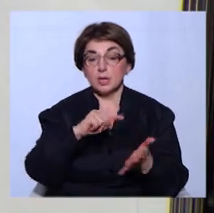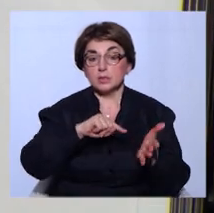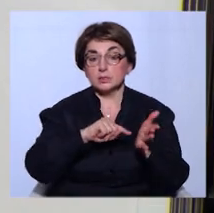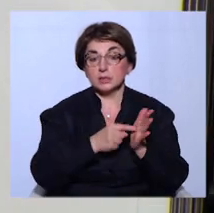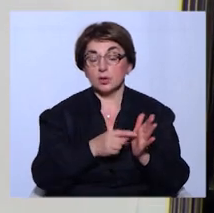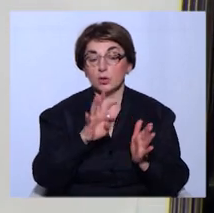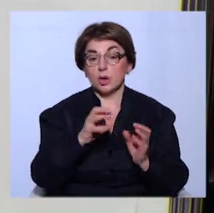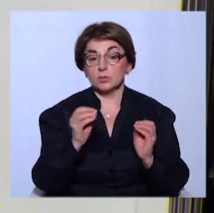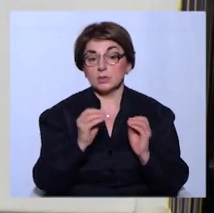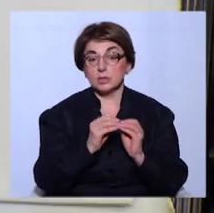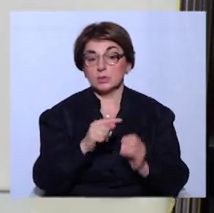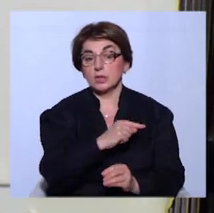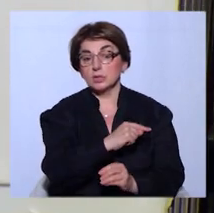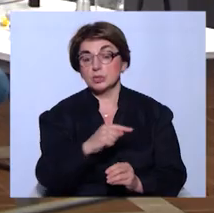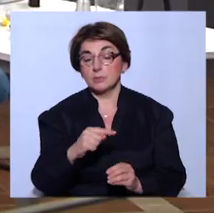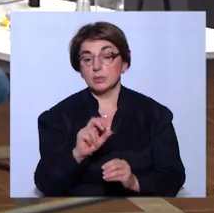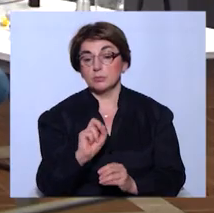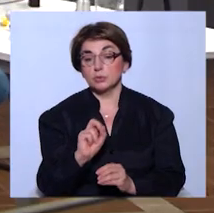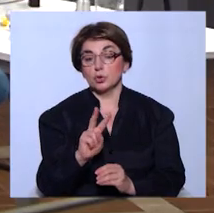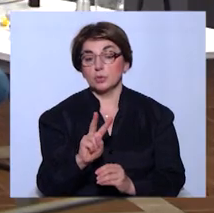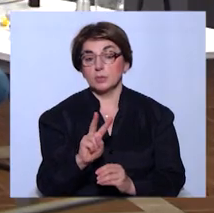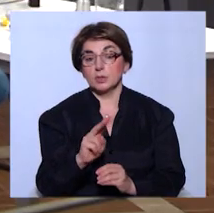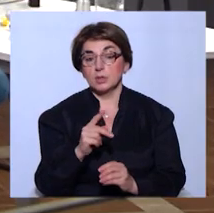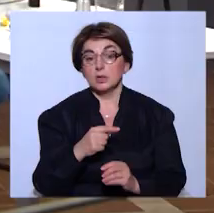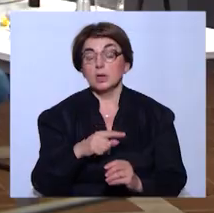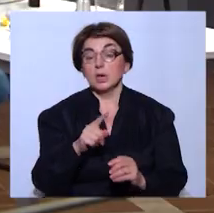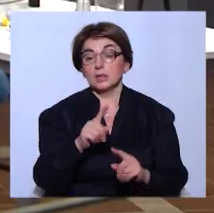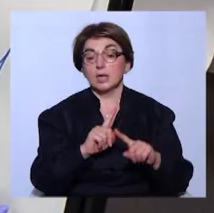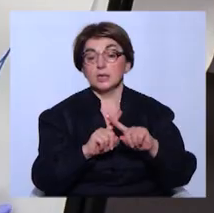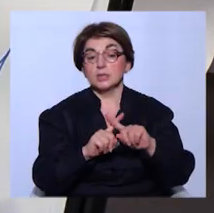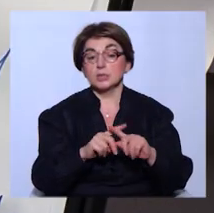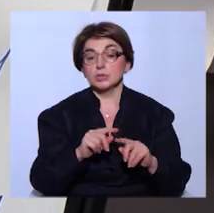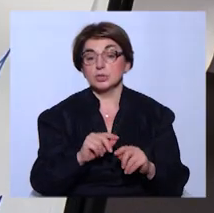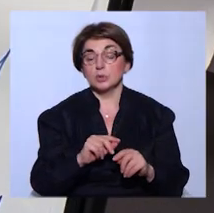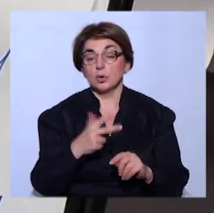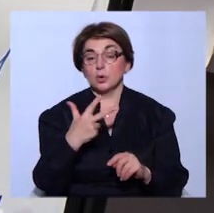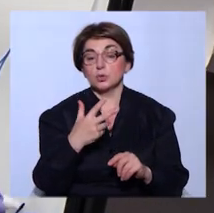და შეფარდებული 12-თან X-ი ტოლია